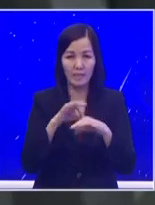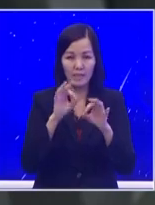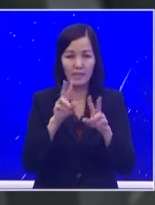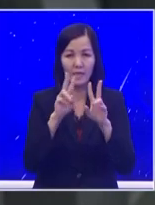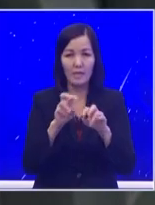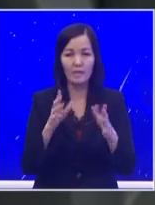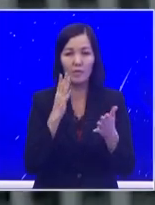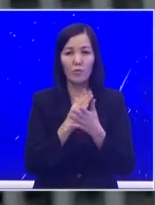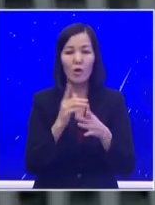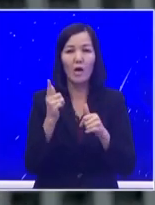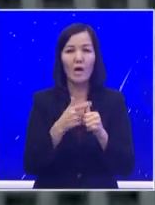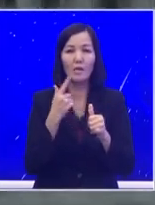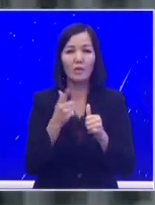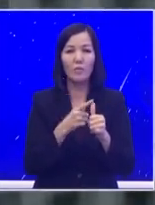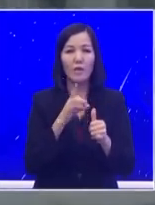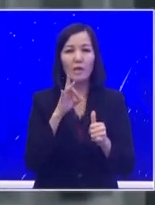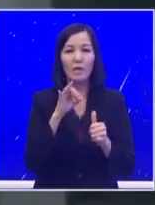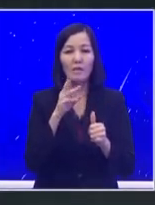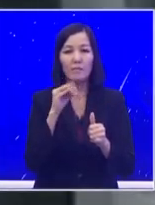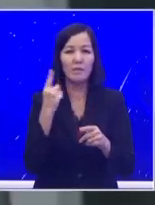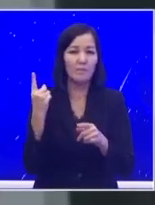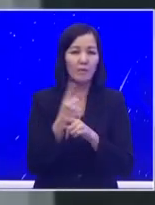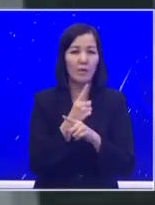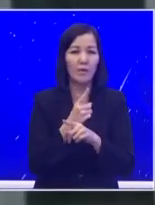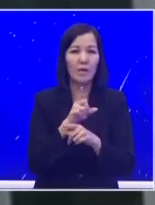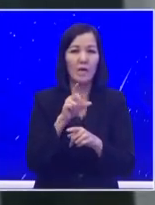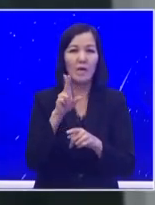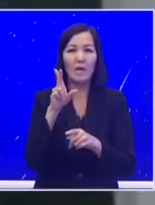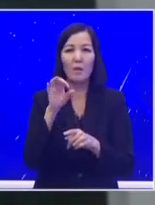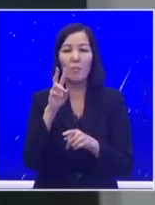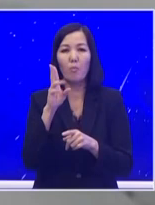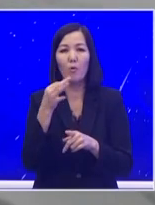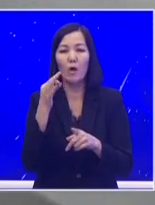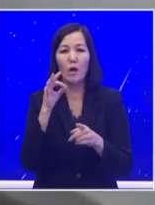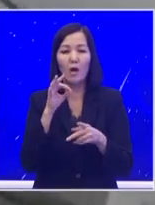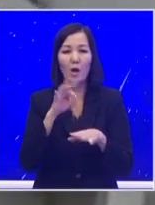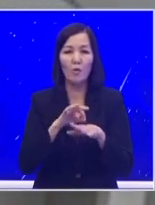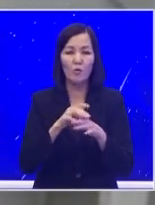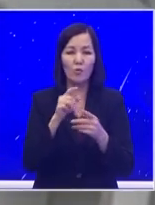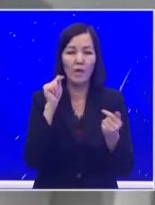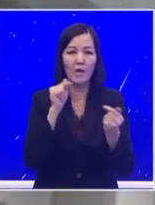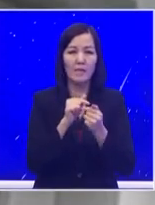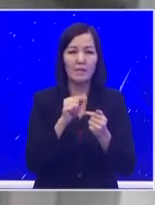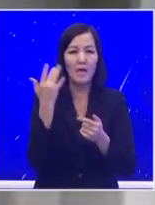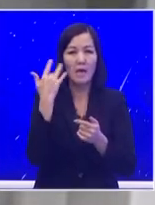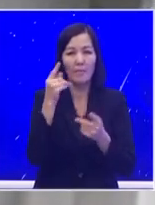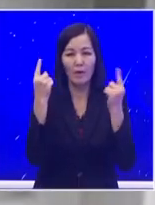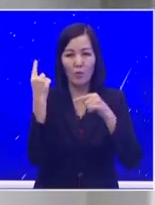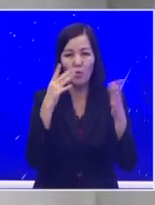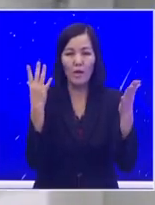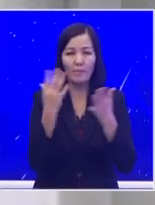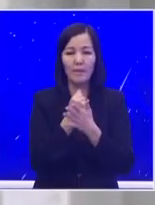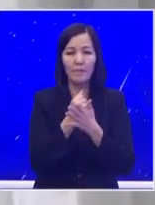өткізілуде. Оның атауы ремдесивир. Дәріні алғашында ебола дертіне қарсы күресу үшін америкалықтар ойлап тапқан. Алайда